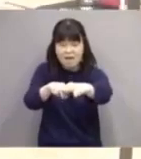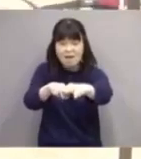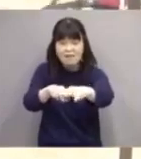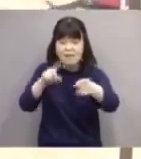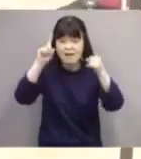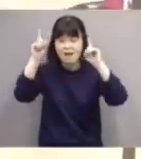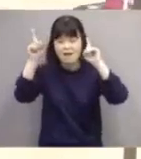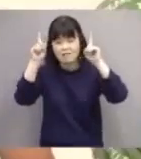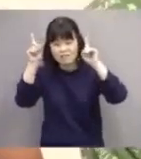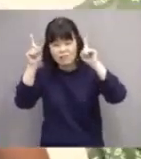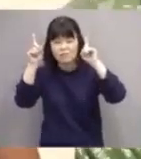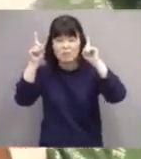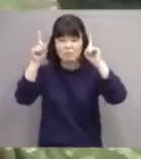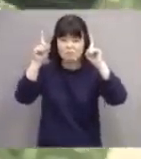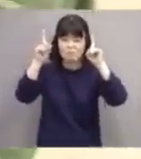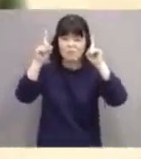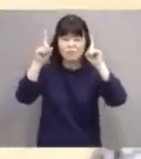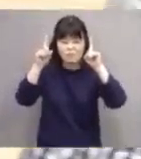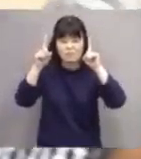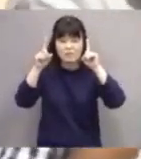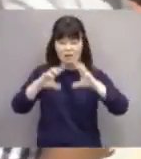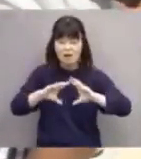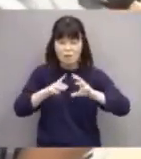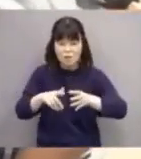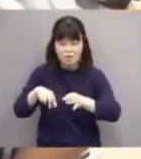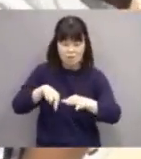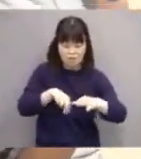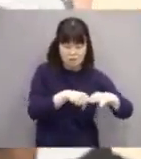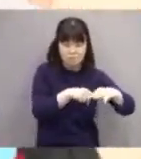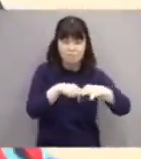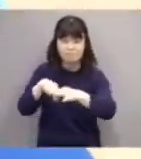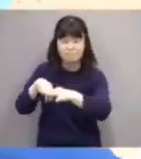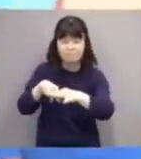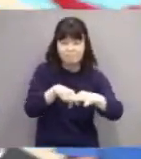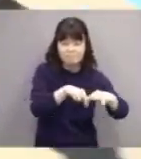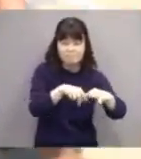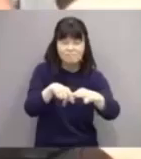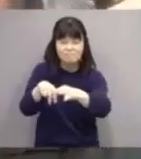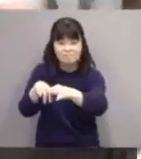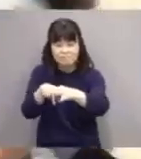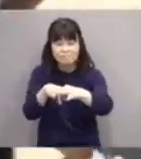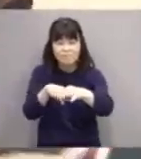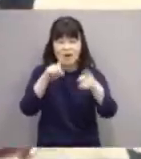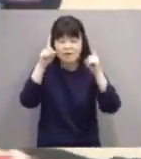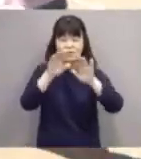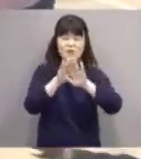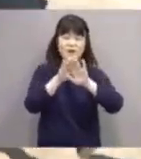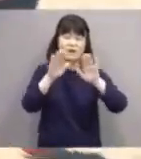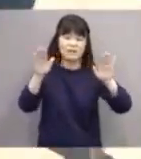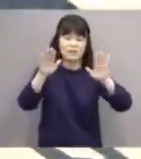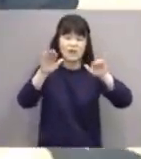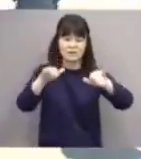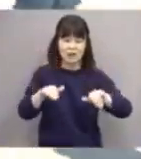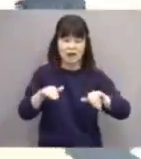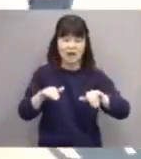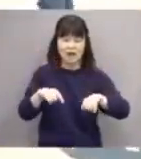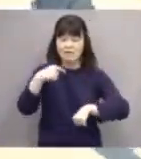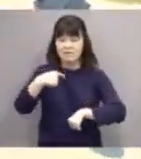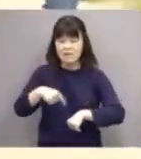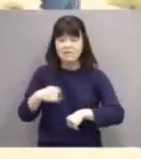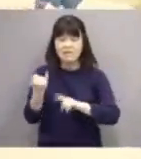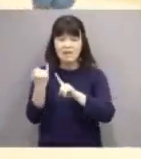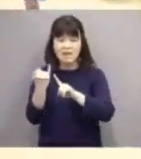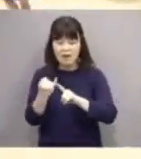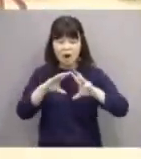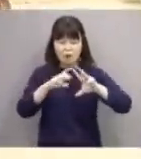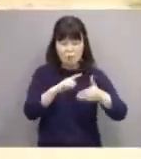度自分たちがそのコースじゃなくて庭にあるコースを使って遊び始めて、でいろんなボールをまた担任が用意